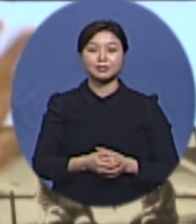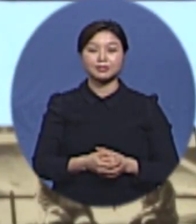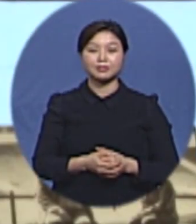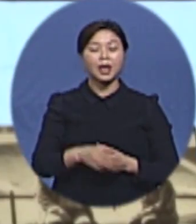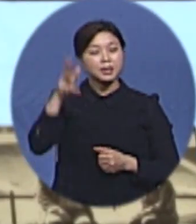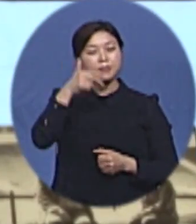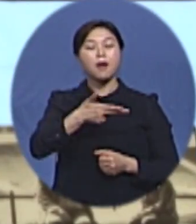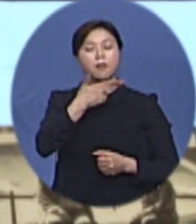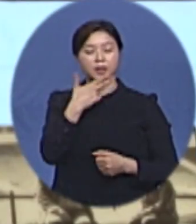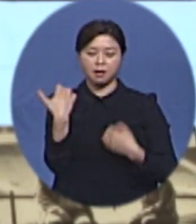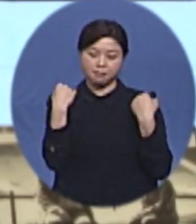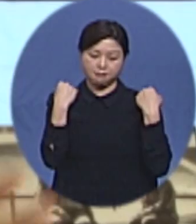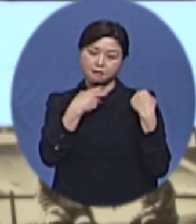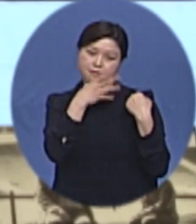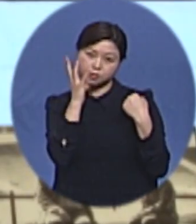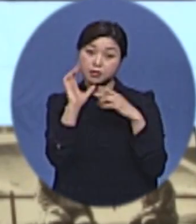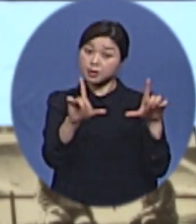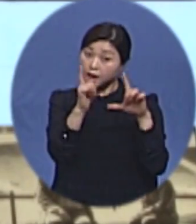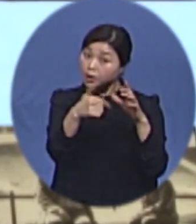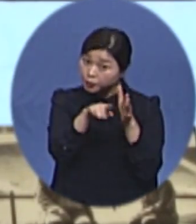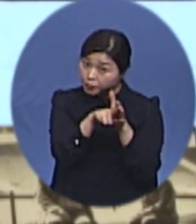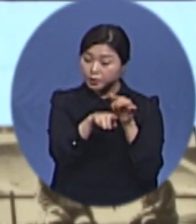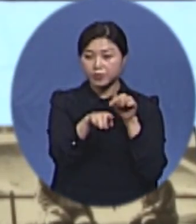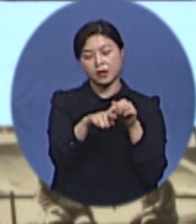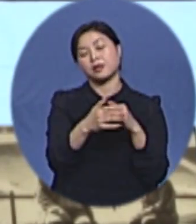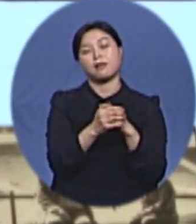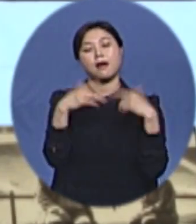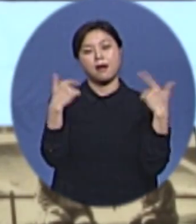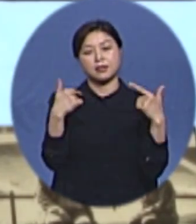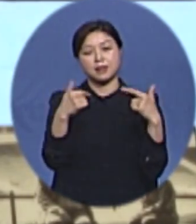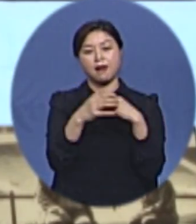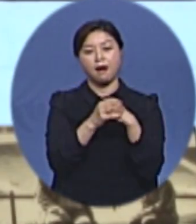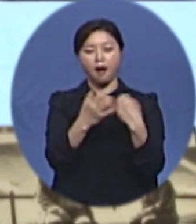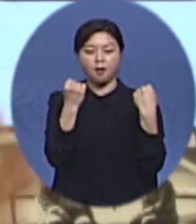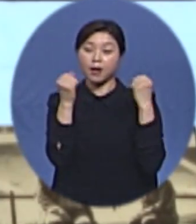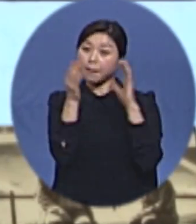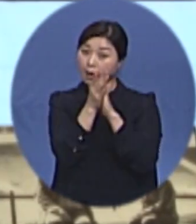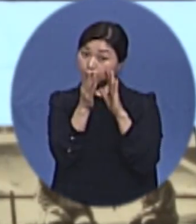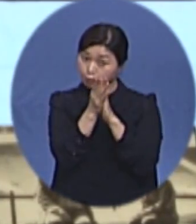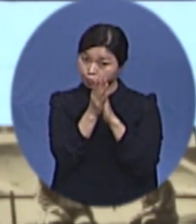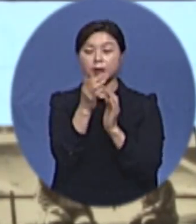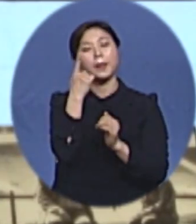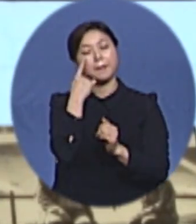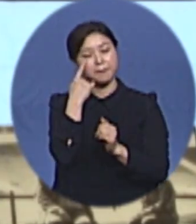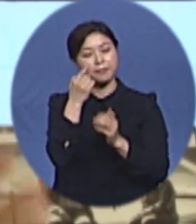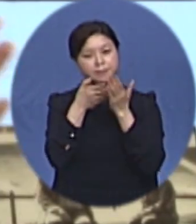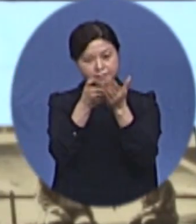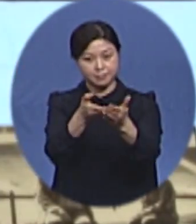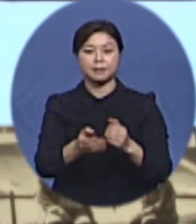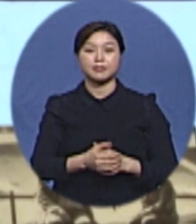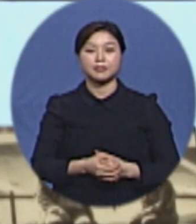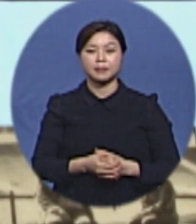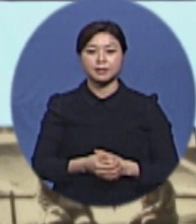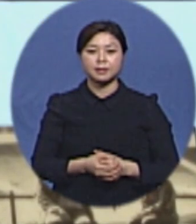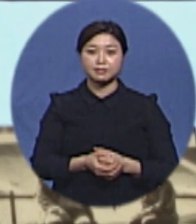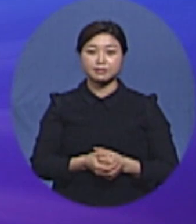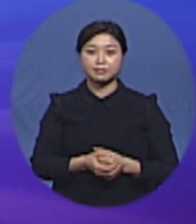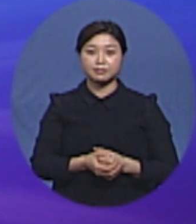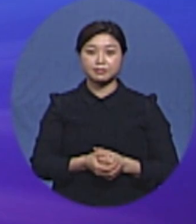치매 없는 건강한 노후를 위해 수시로 건강 박수치기 해보시는 건 어떨까요?